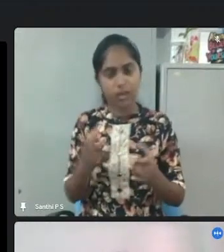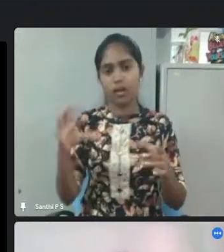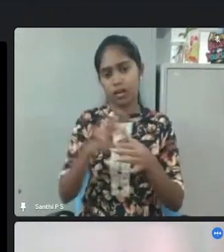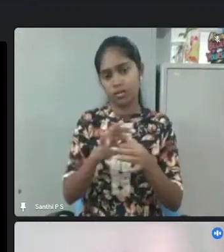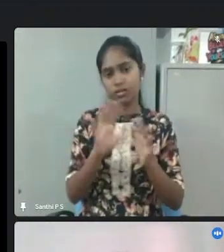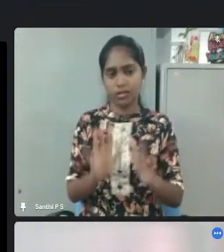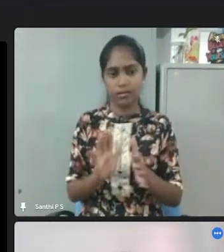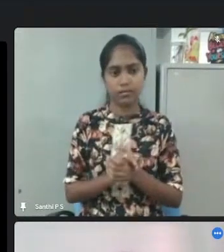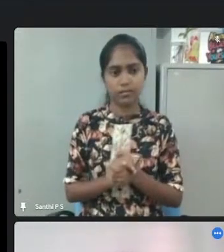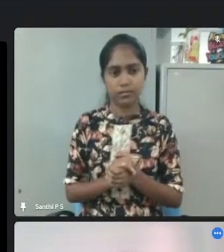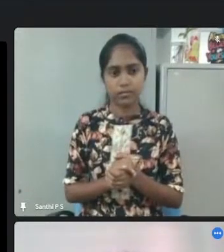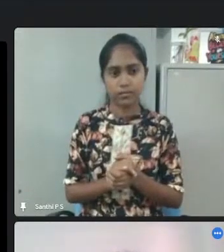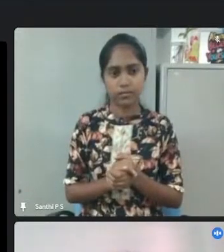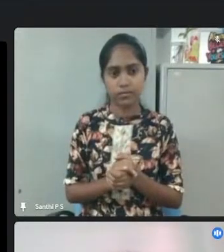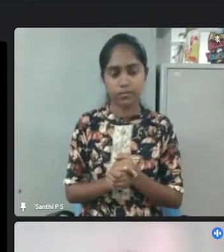ഇരിക്കുന്നു.